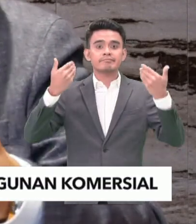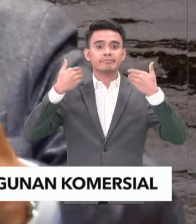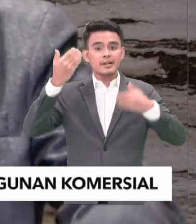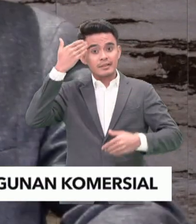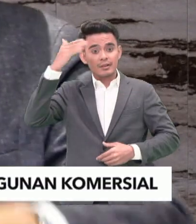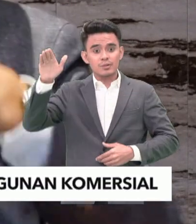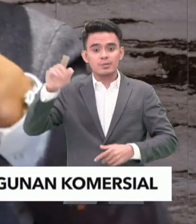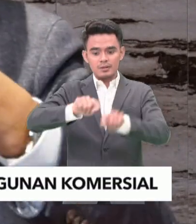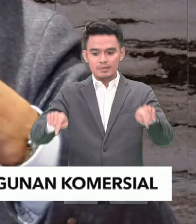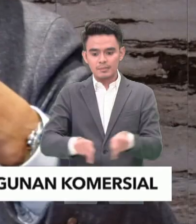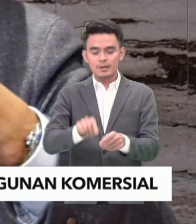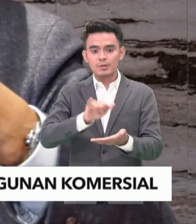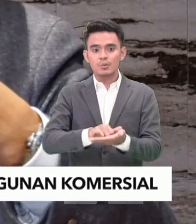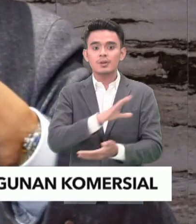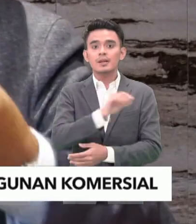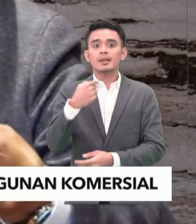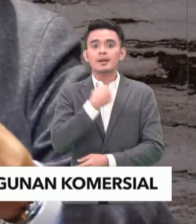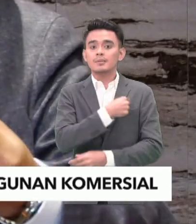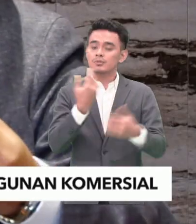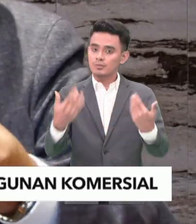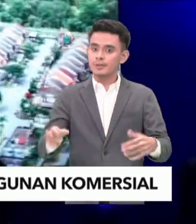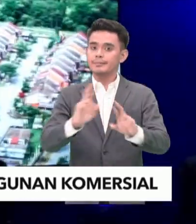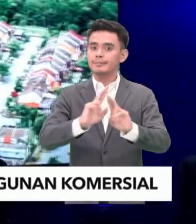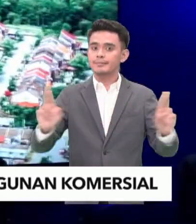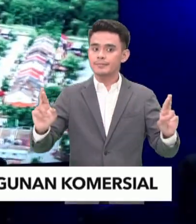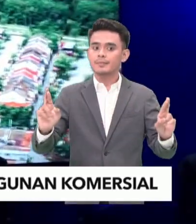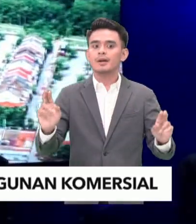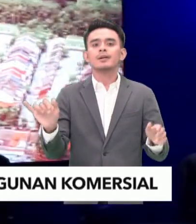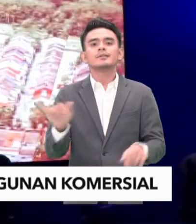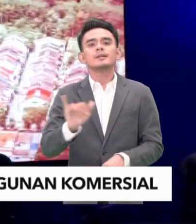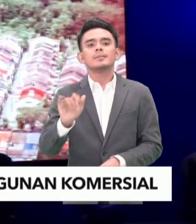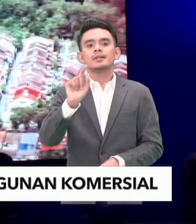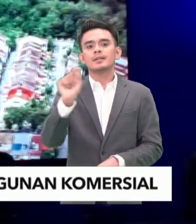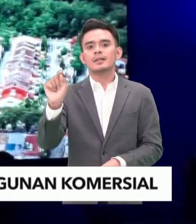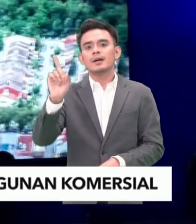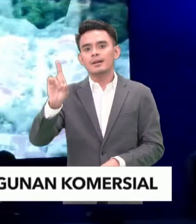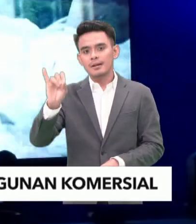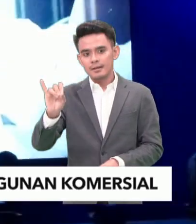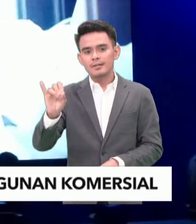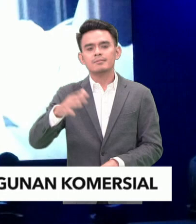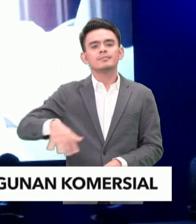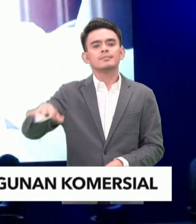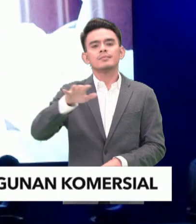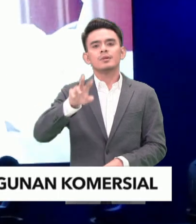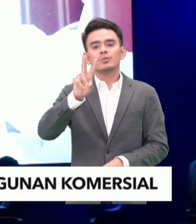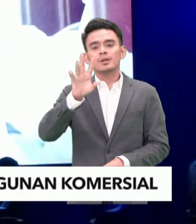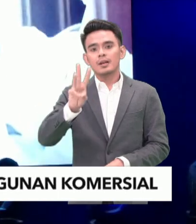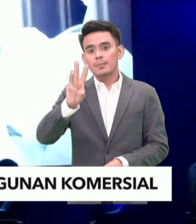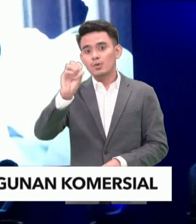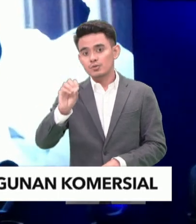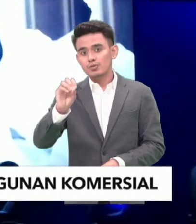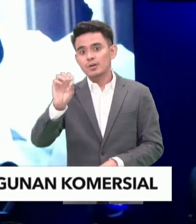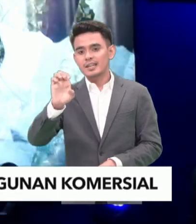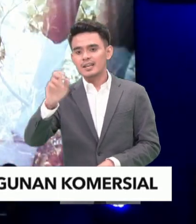juga kami sudah Apa itu menyiapkan seperti tv alam karena lebih kuat karena